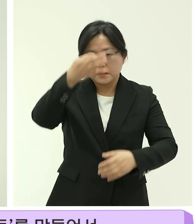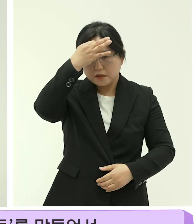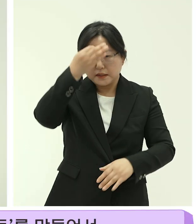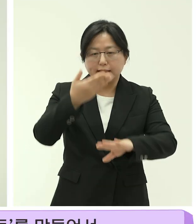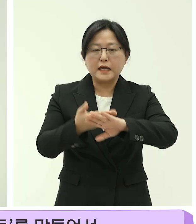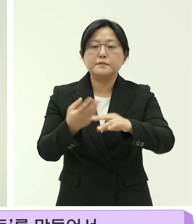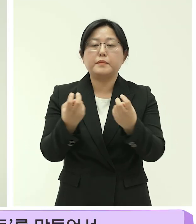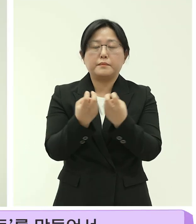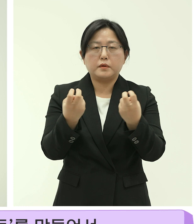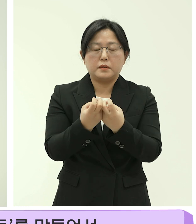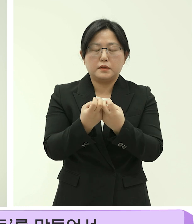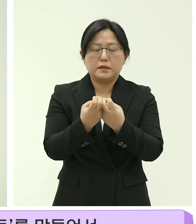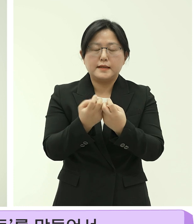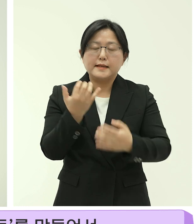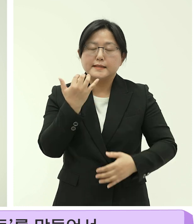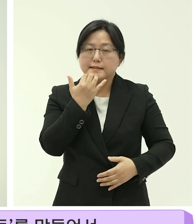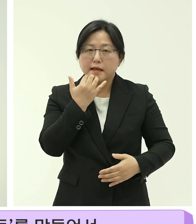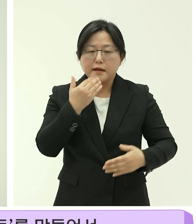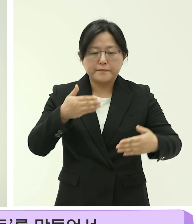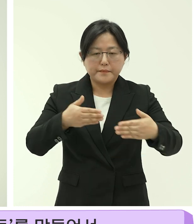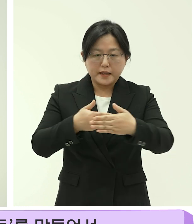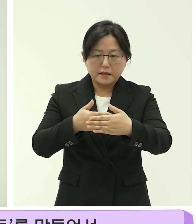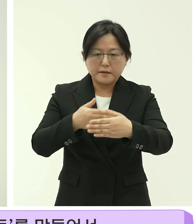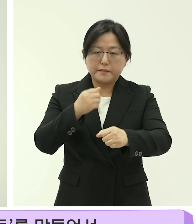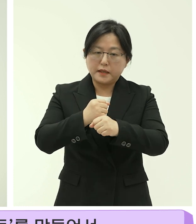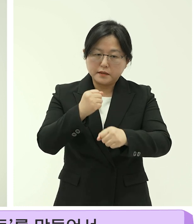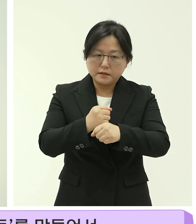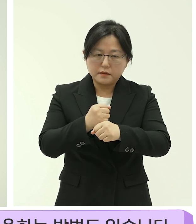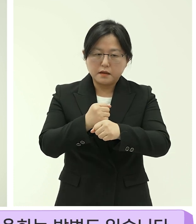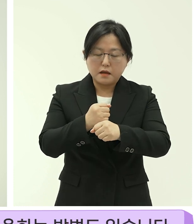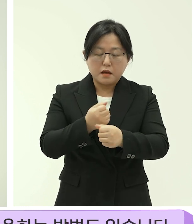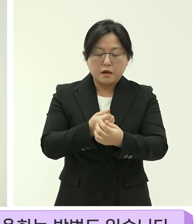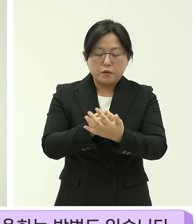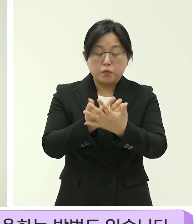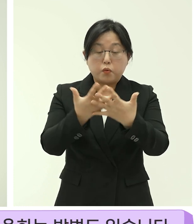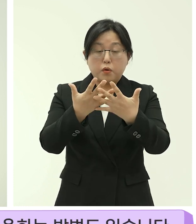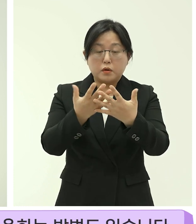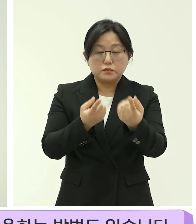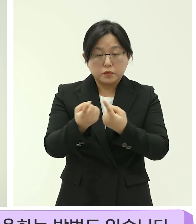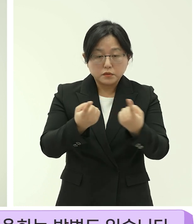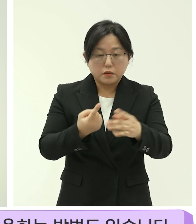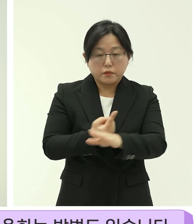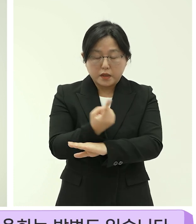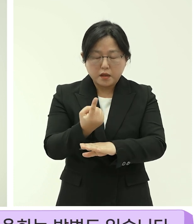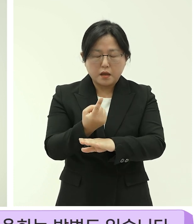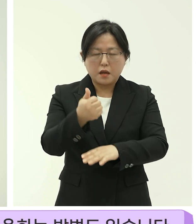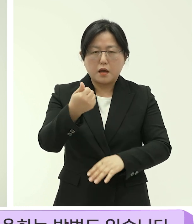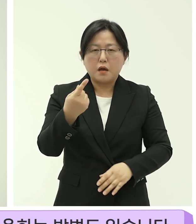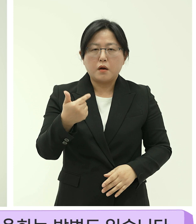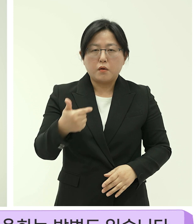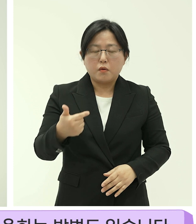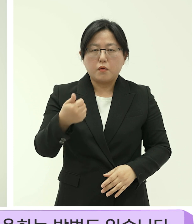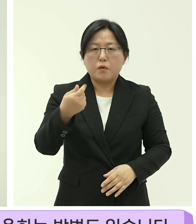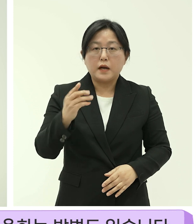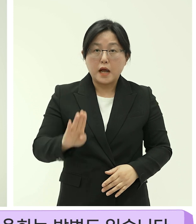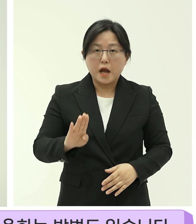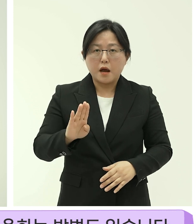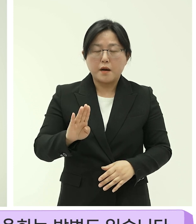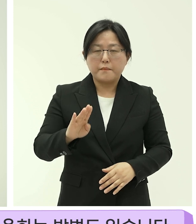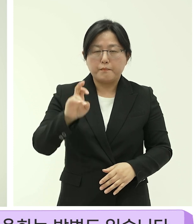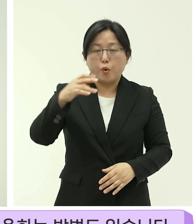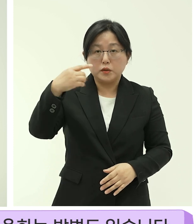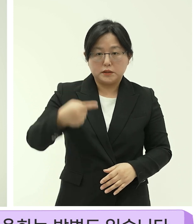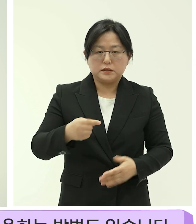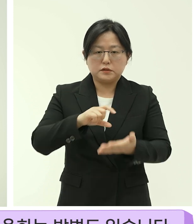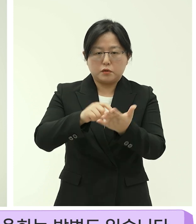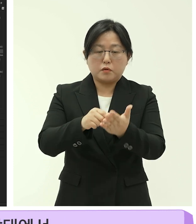합성 효과의 또 다른 방법으로 색상 매트를 만들어서 불투명도를 조절하는 방법 외에 혼합 모드를 적용하는